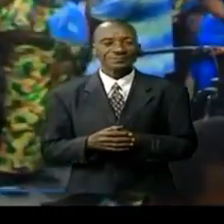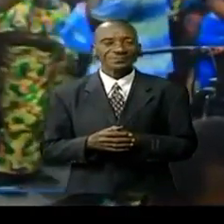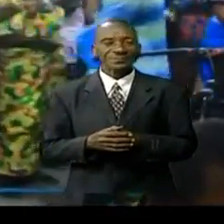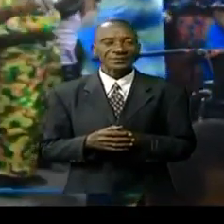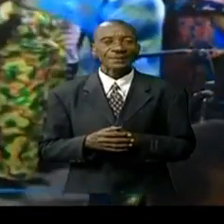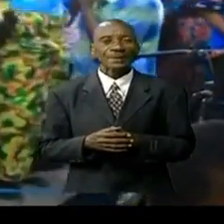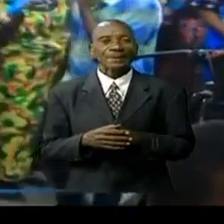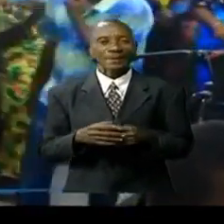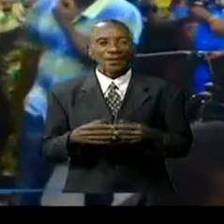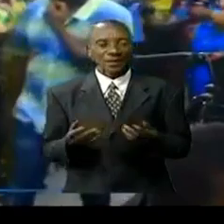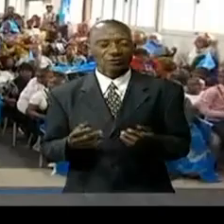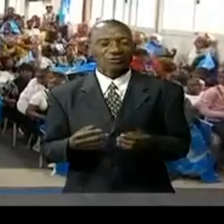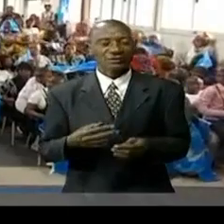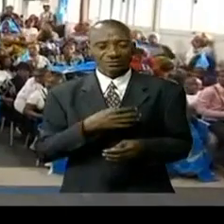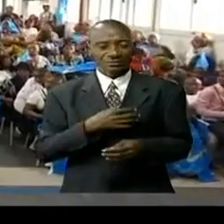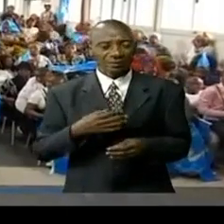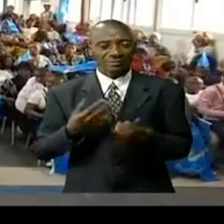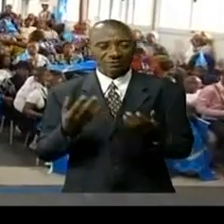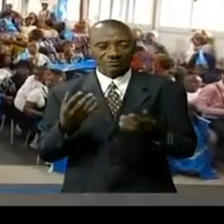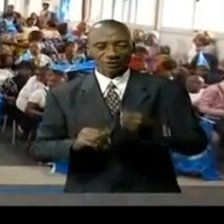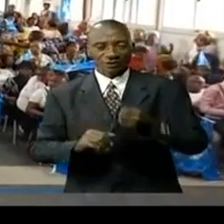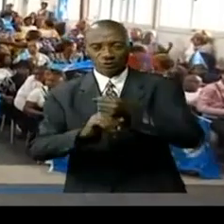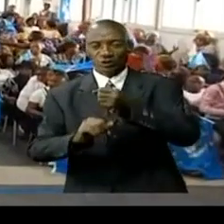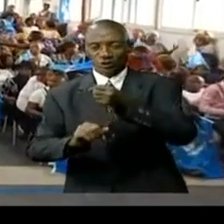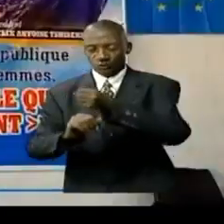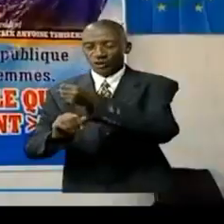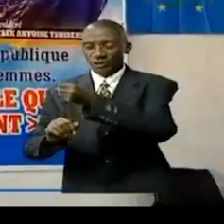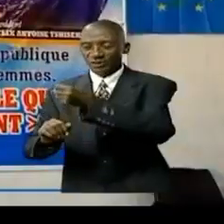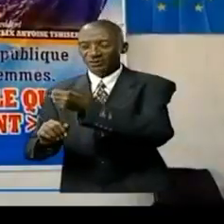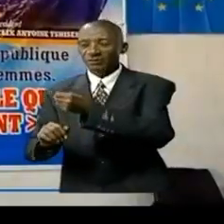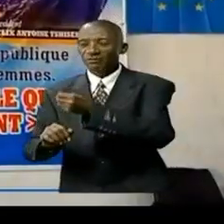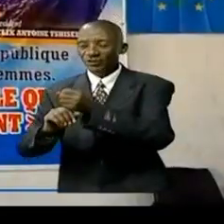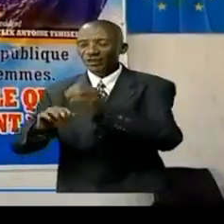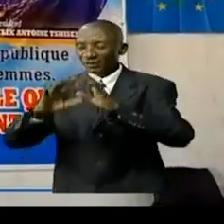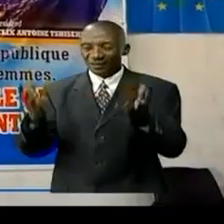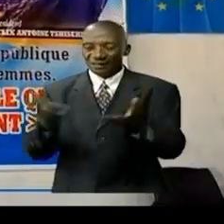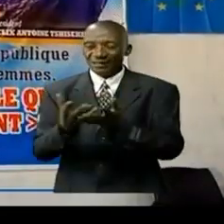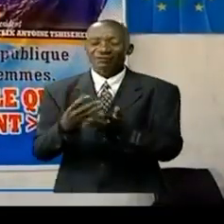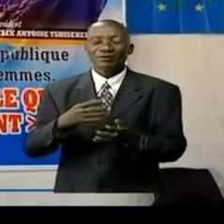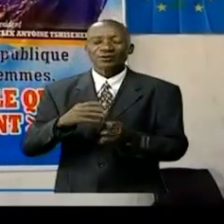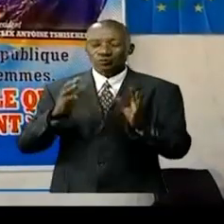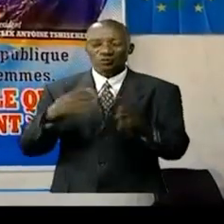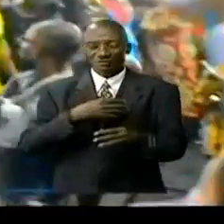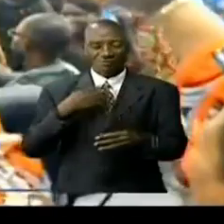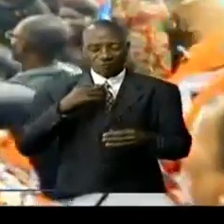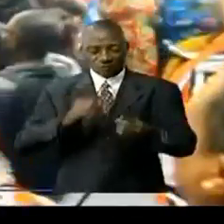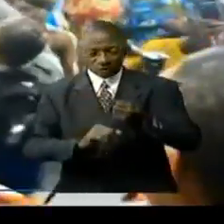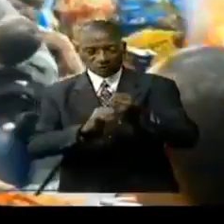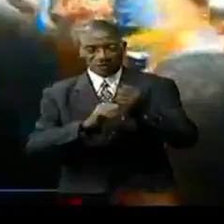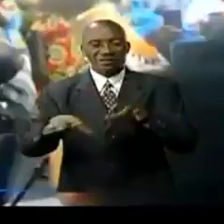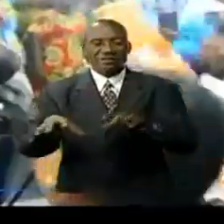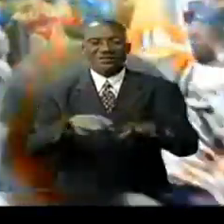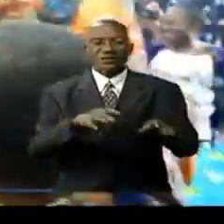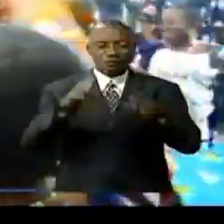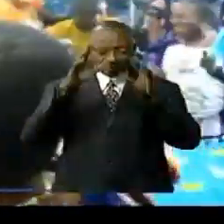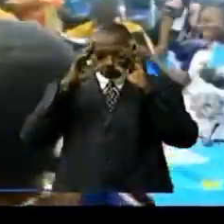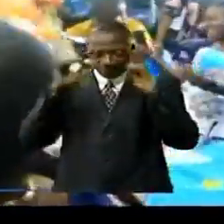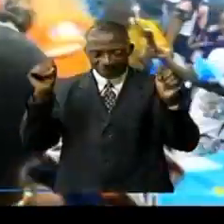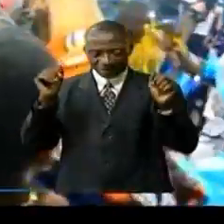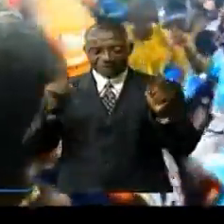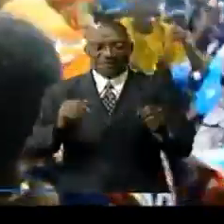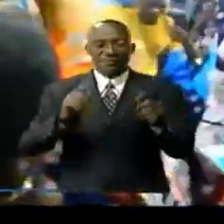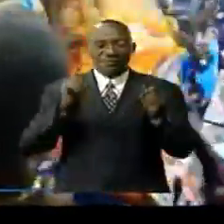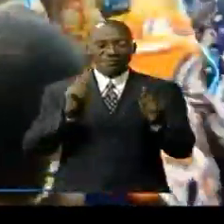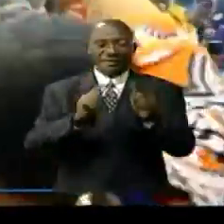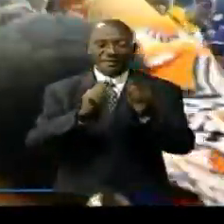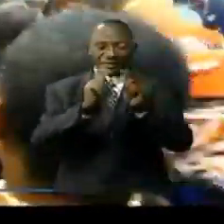à soutenir toutes les actions du président de la République Félix-Antoine Tshisekedi Tshilombo et à lutter contre le tribalisme.